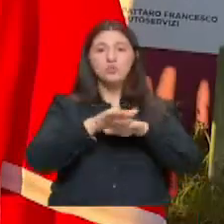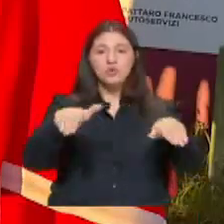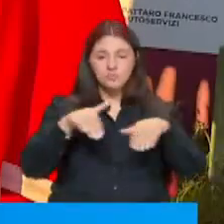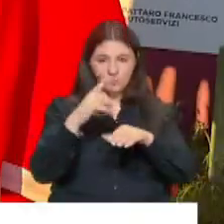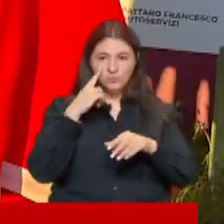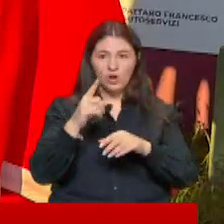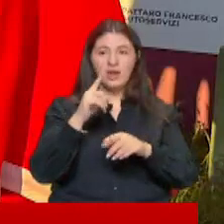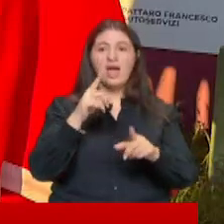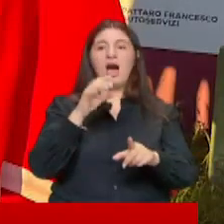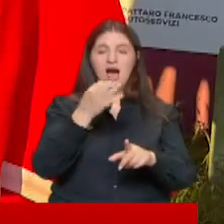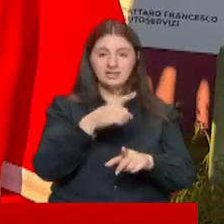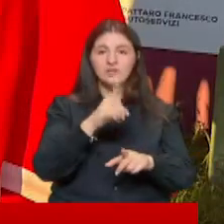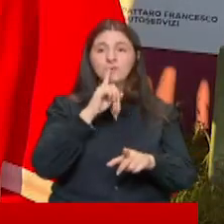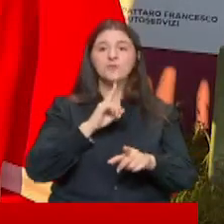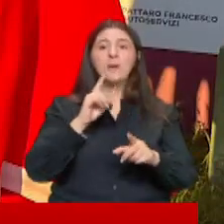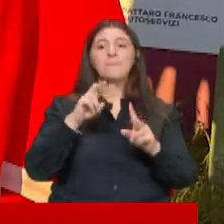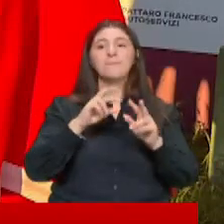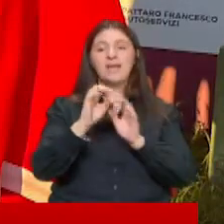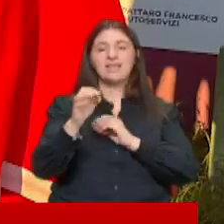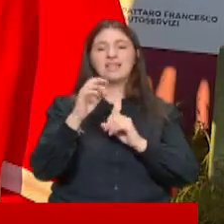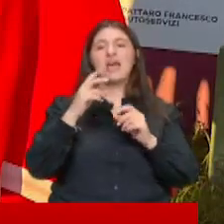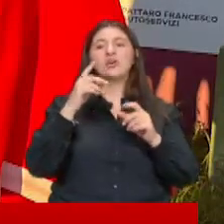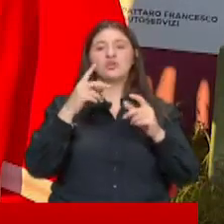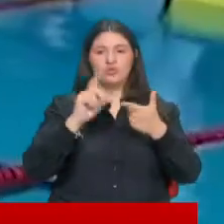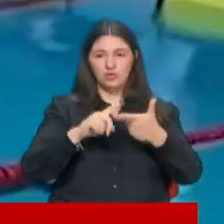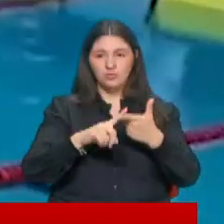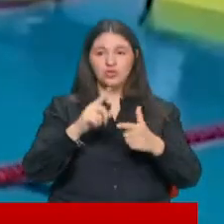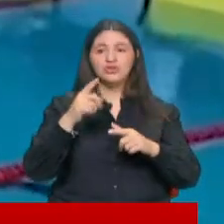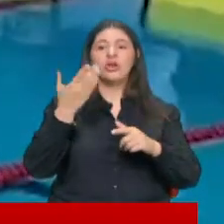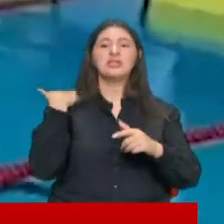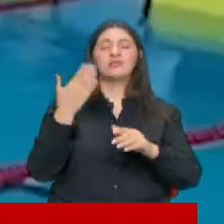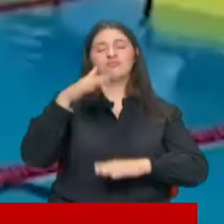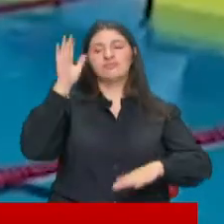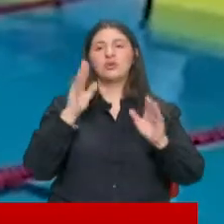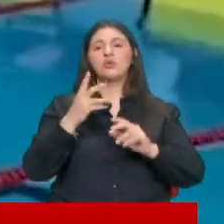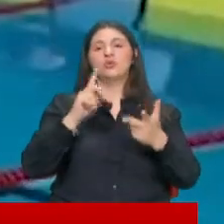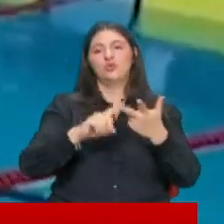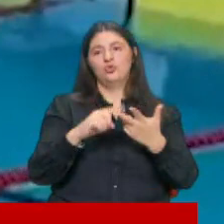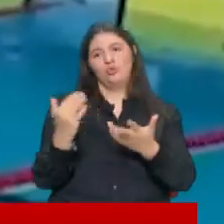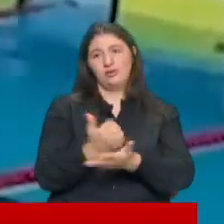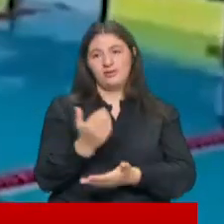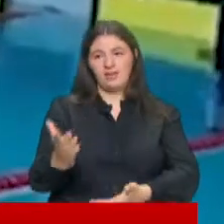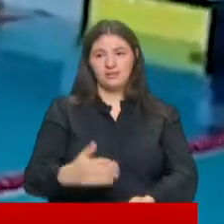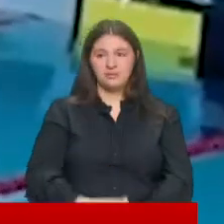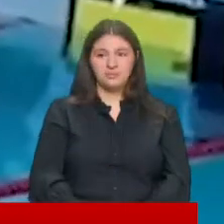100 metre serbest stilde Gümüş 50 metre sırt üstünde de bronz madalya kazandı